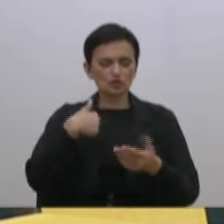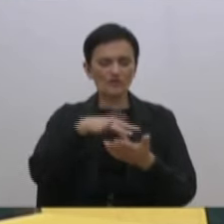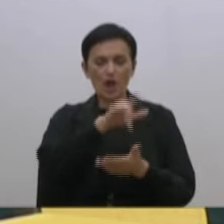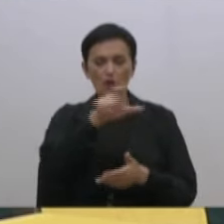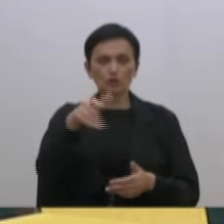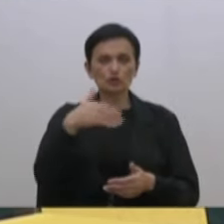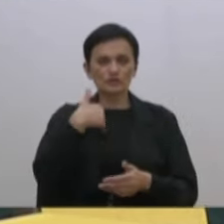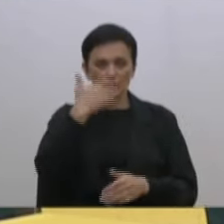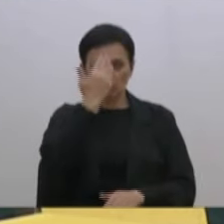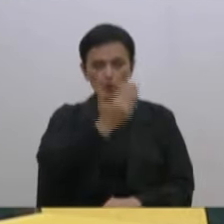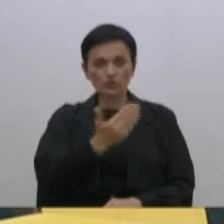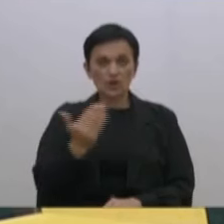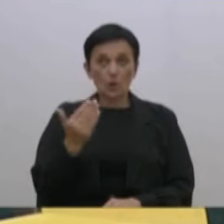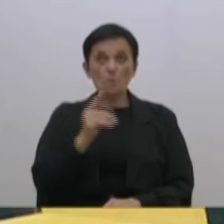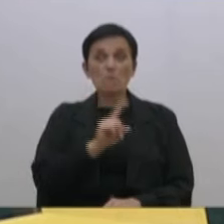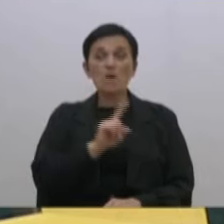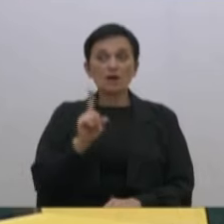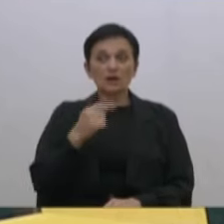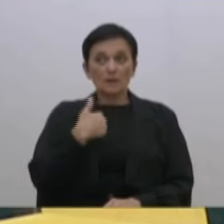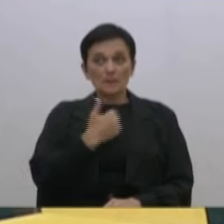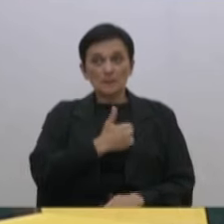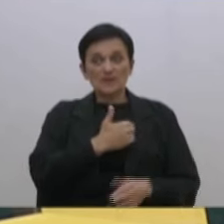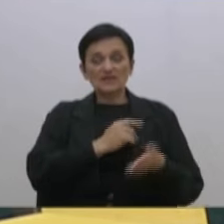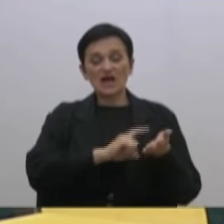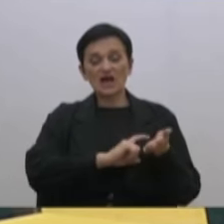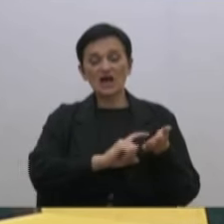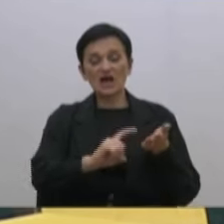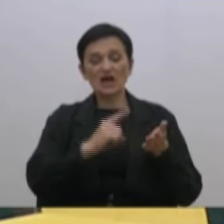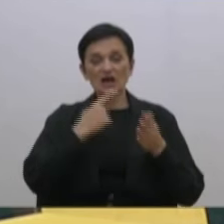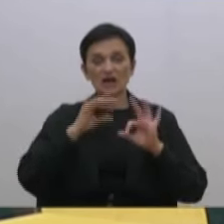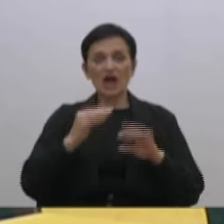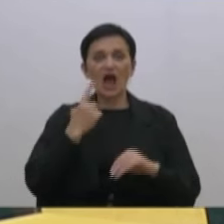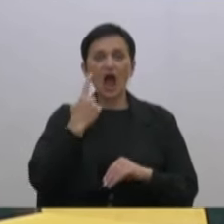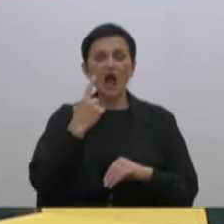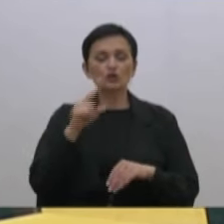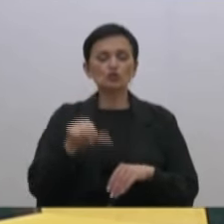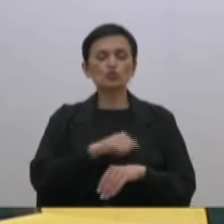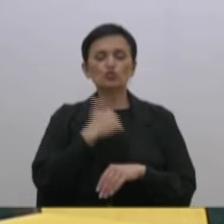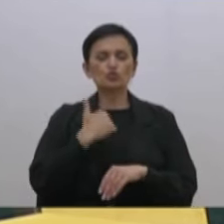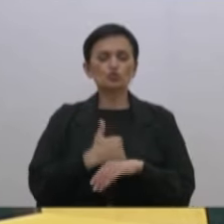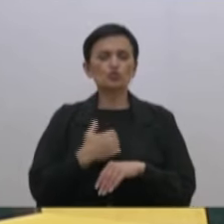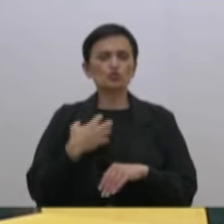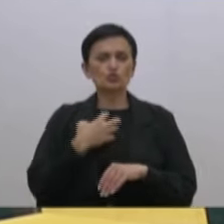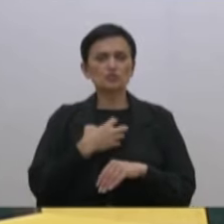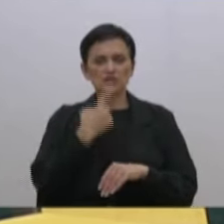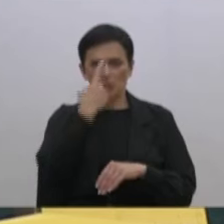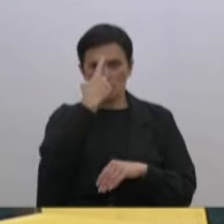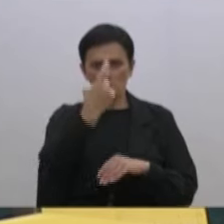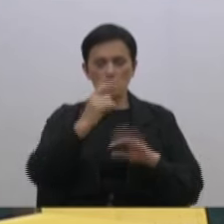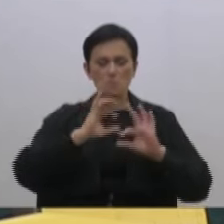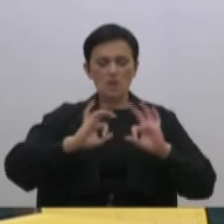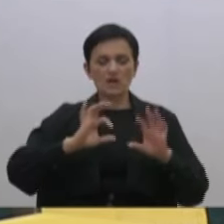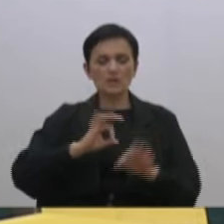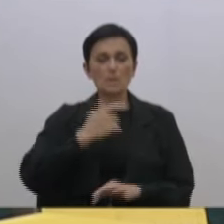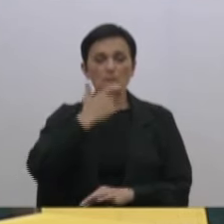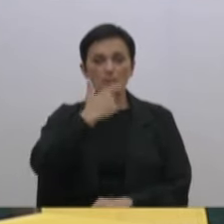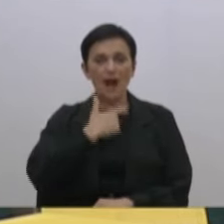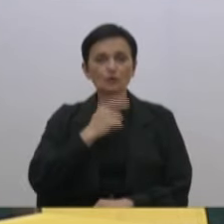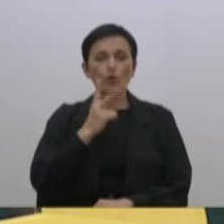ჩვენ მოსახლეობას. მაგრამ მე მინდა ხაზი გაუსვა ერთ უმთავრეს მესეჯს, რომელიცაც ბატონმა